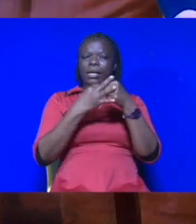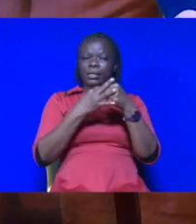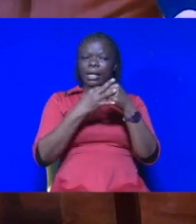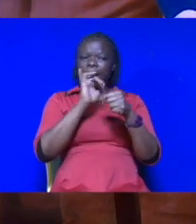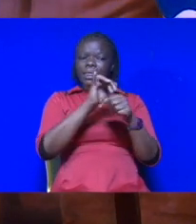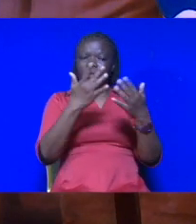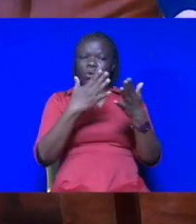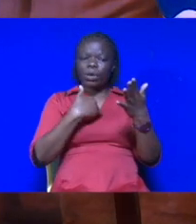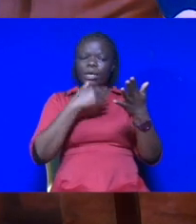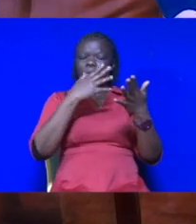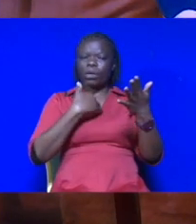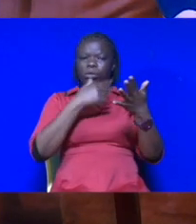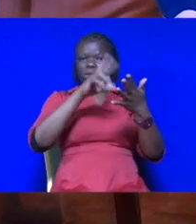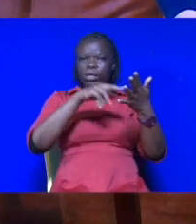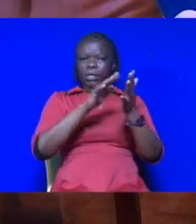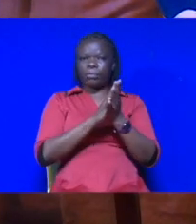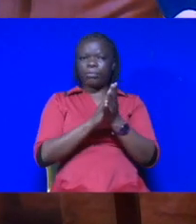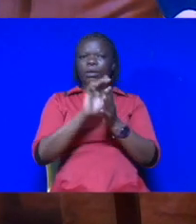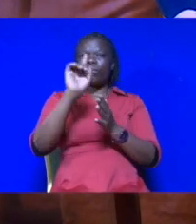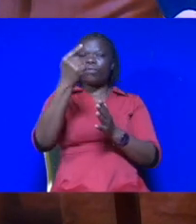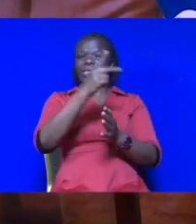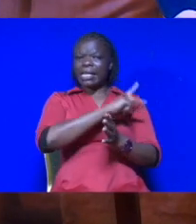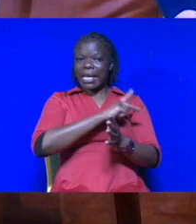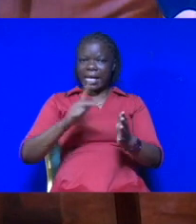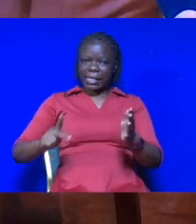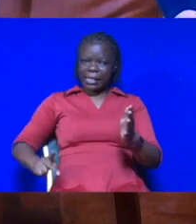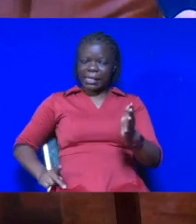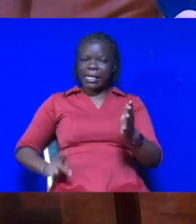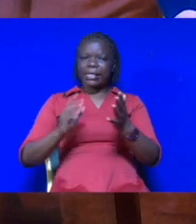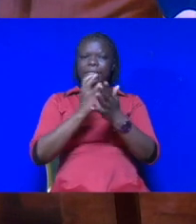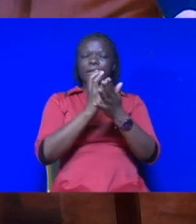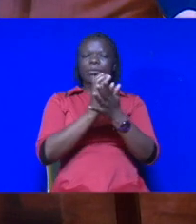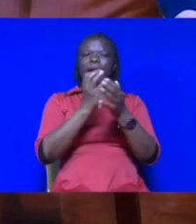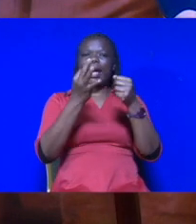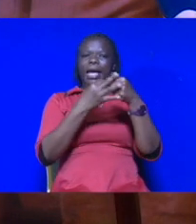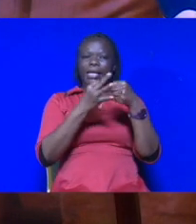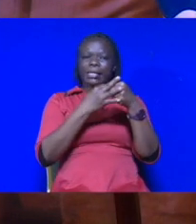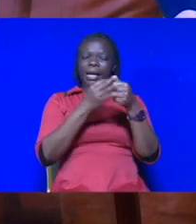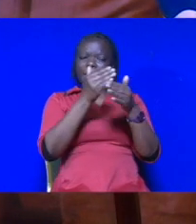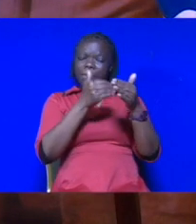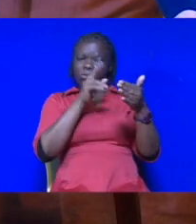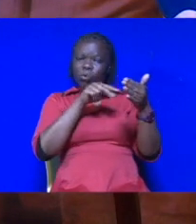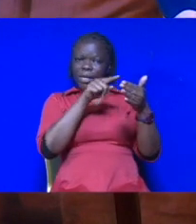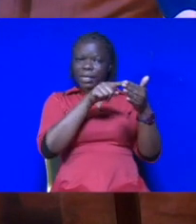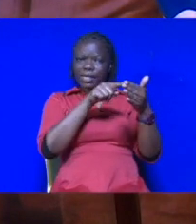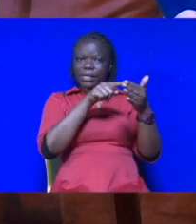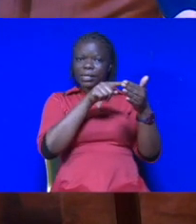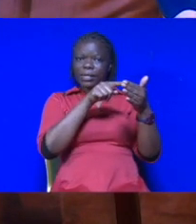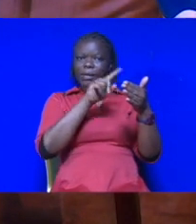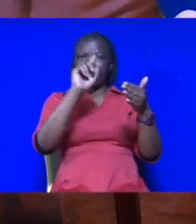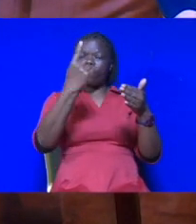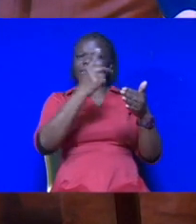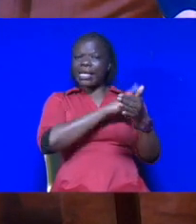nataka tusome Wafalme wa kwanza sura ya 18. Lakini kabla hatujasoma Wafalme wa kwanza sura